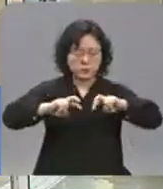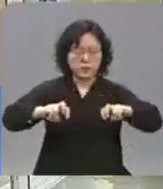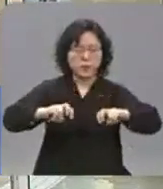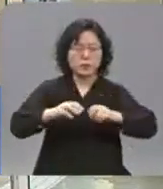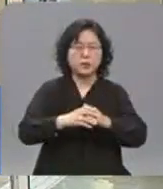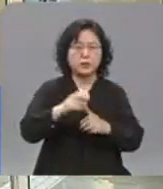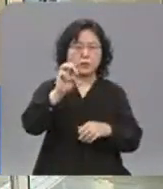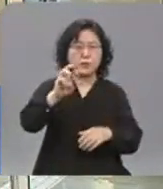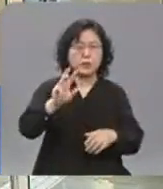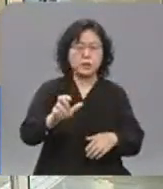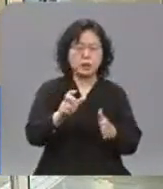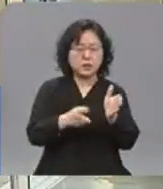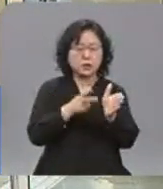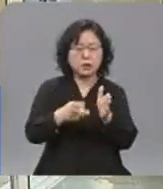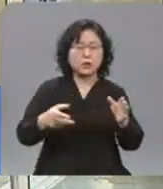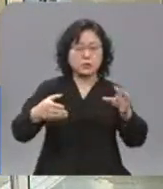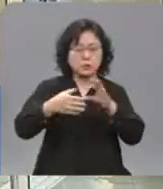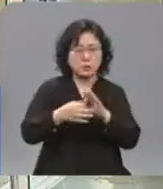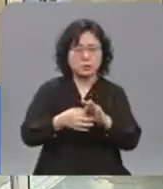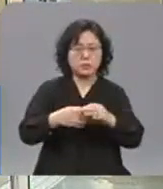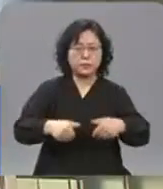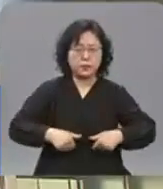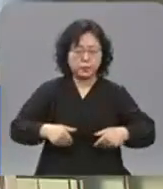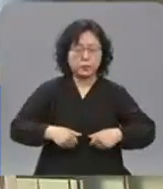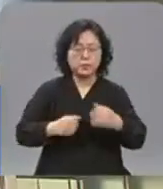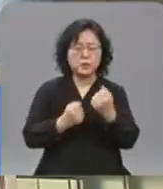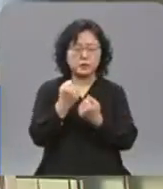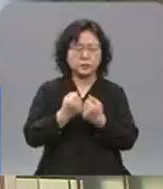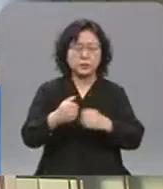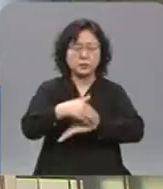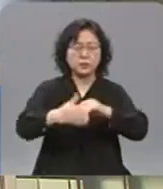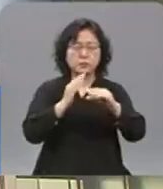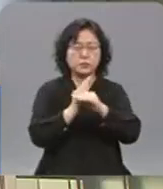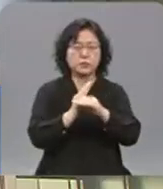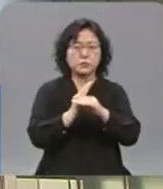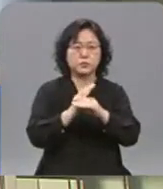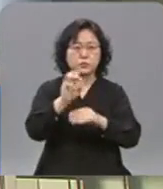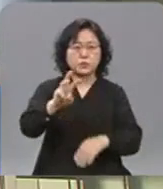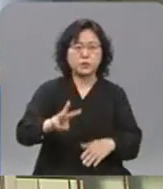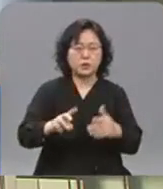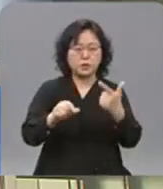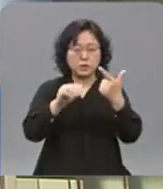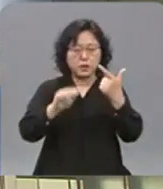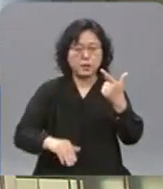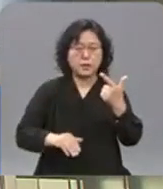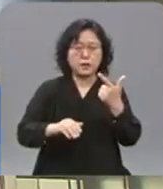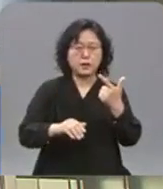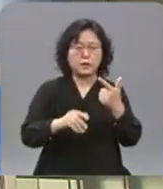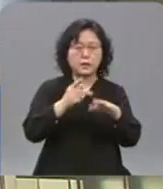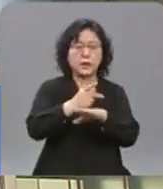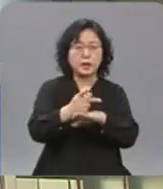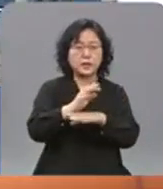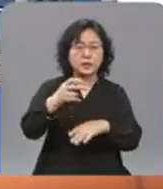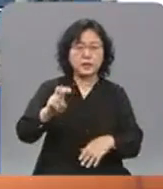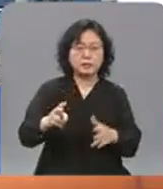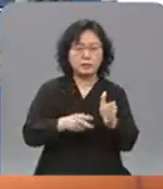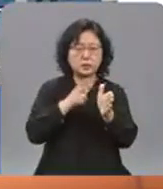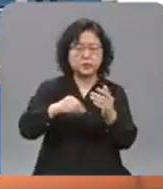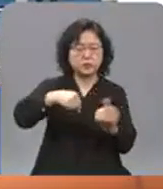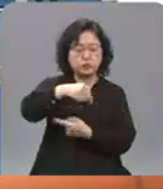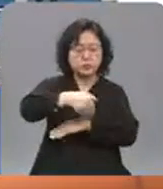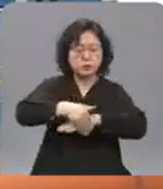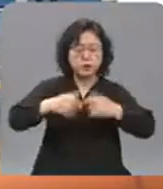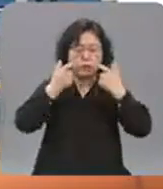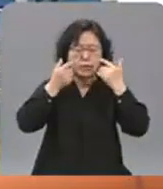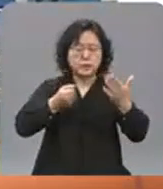광양역 정차에 대한 필요성과 논리를 수립하게 됩니다. 광양시는 올해 하반기 경전선 KTX 이음열차 운행